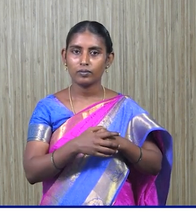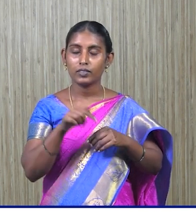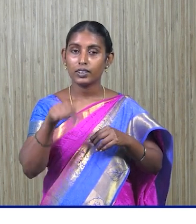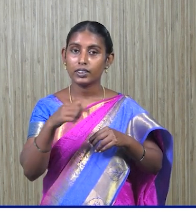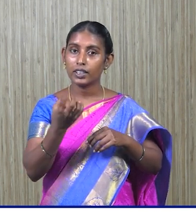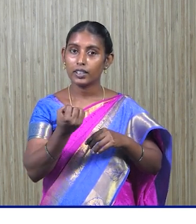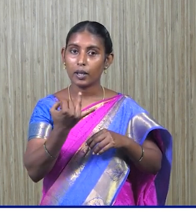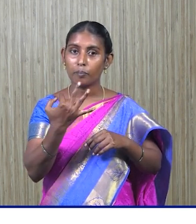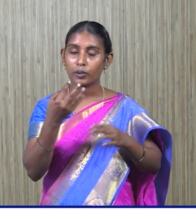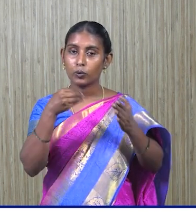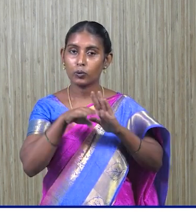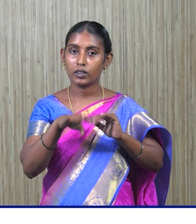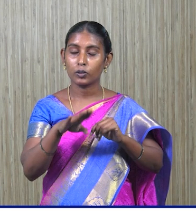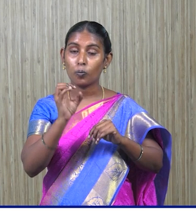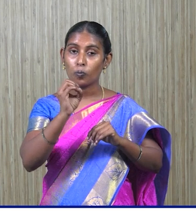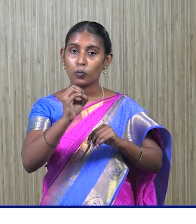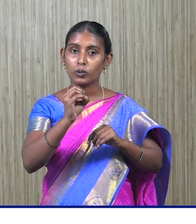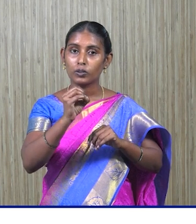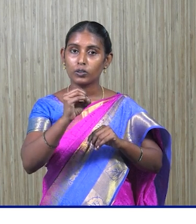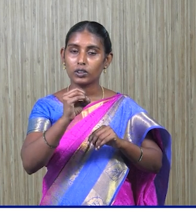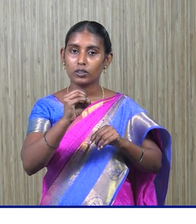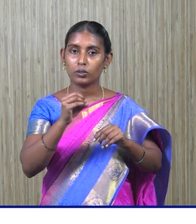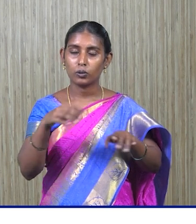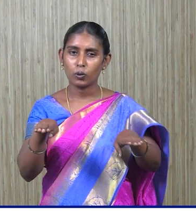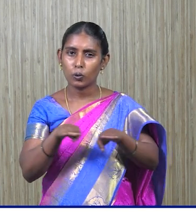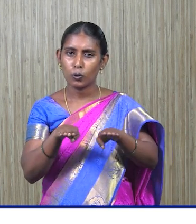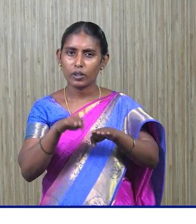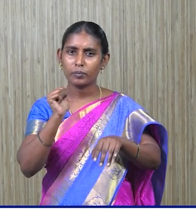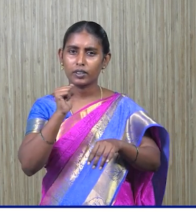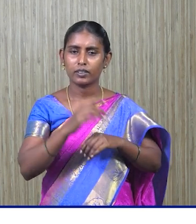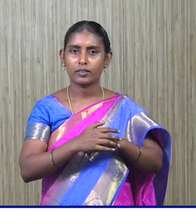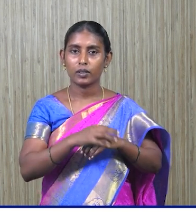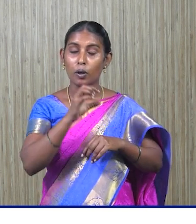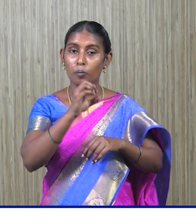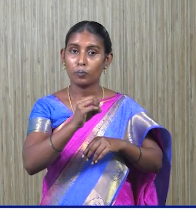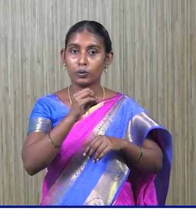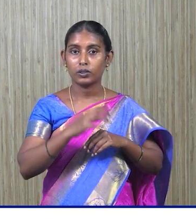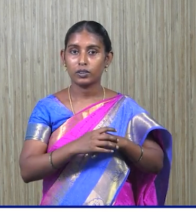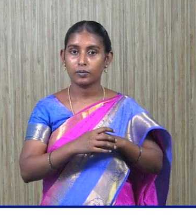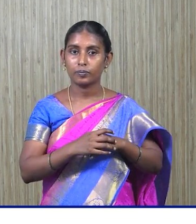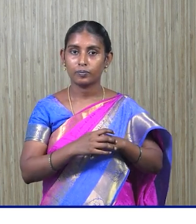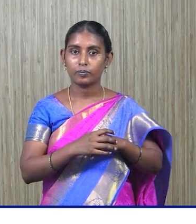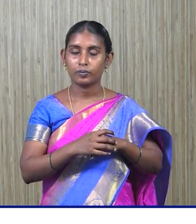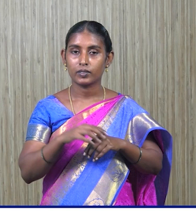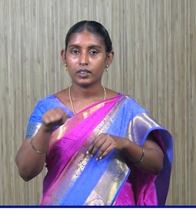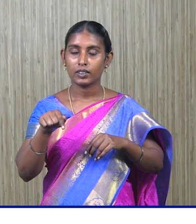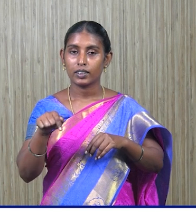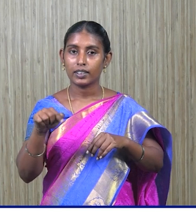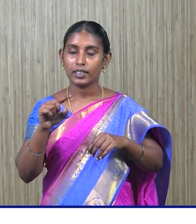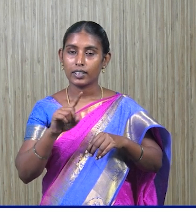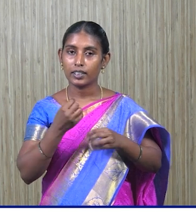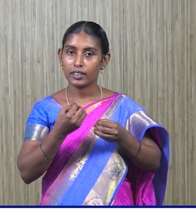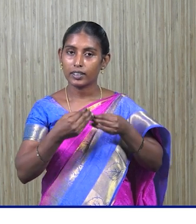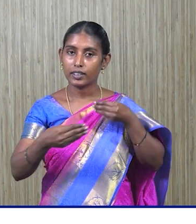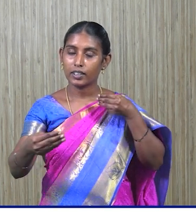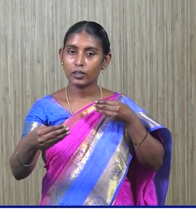இந்த ஏழெண்களுக்கும் இந்த பூஜ்ஜியம் என்ற எண்ணிற்கும் என்ன தொடர்பு இருக்கின்றது? இந்த பூஜ்ஜியம் என்ற எண்ணை இந்த ஏழெண்களின் தொகுப்போடு